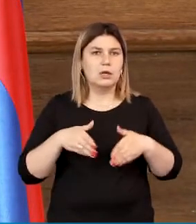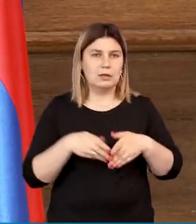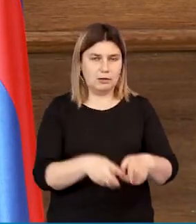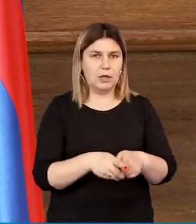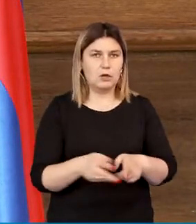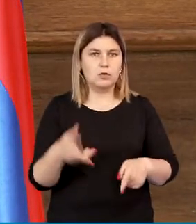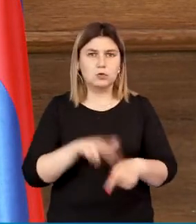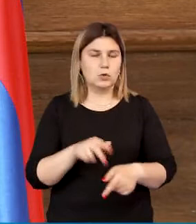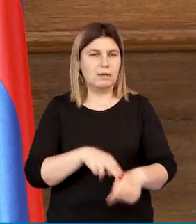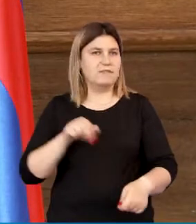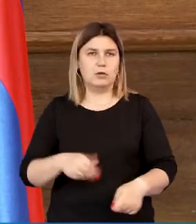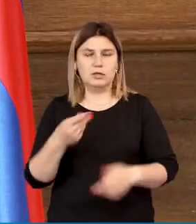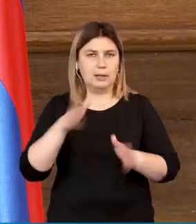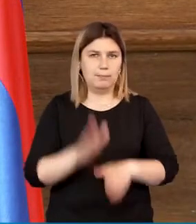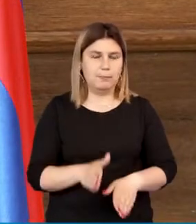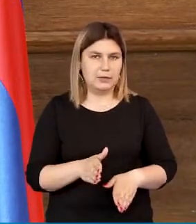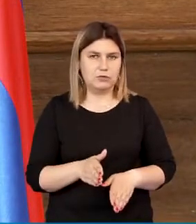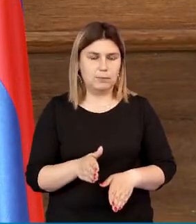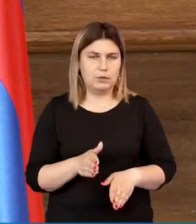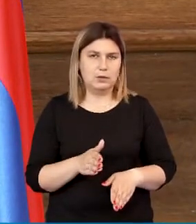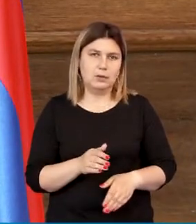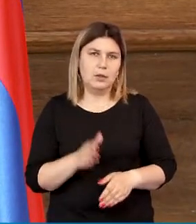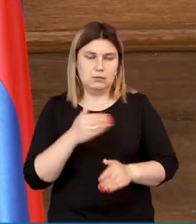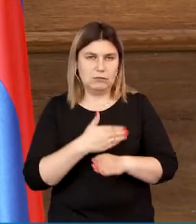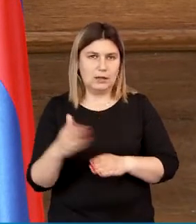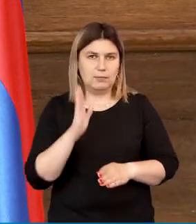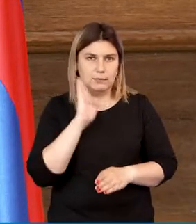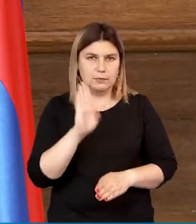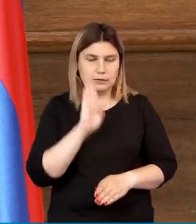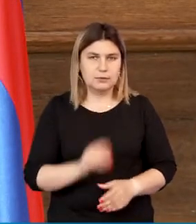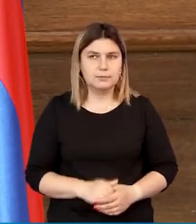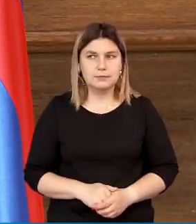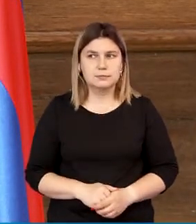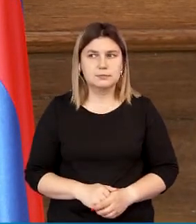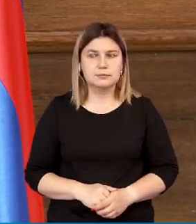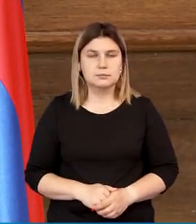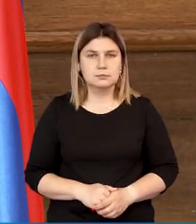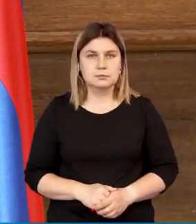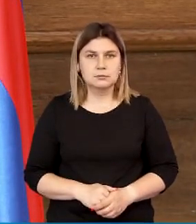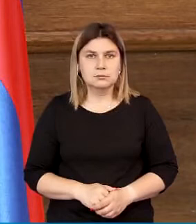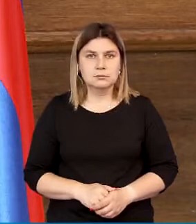nie będziemy odstępowali w trakcie kolejnych naszych działań i realizacji nowych projektów.